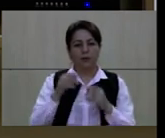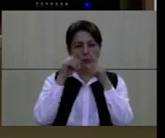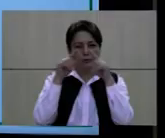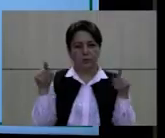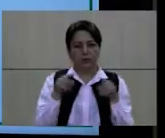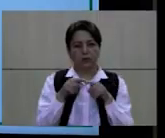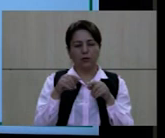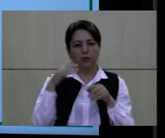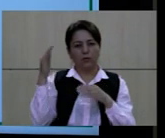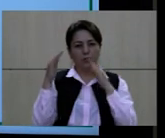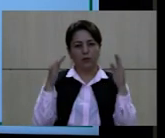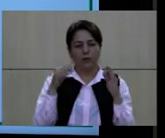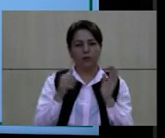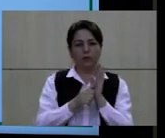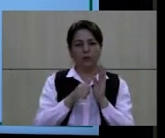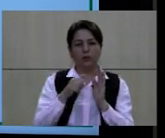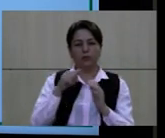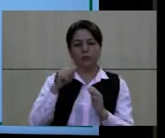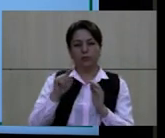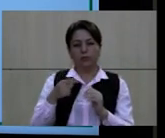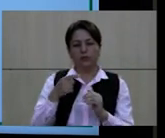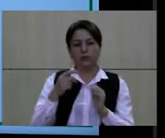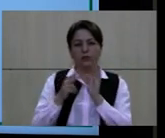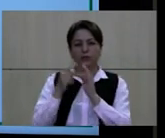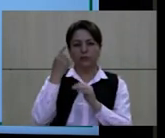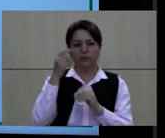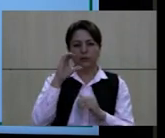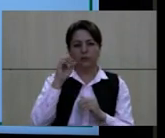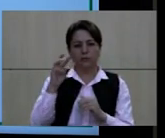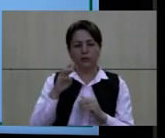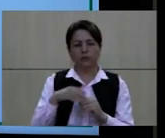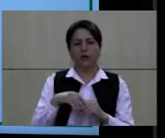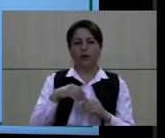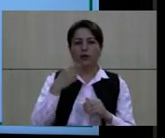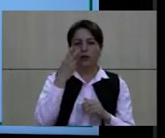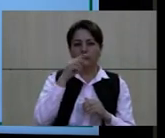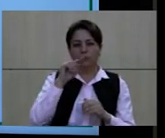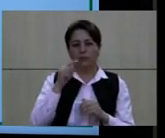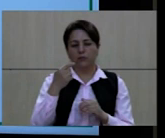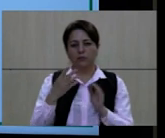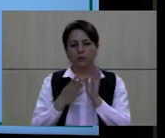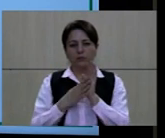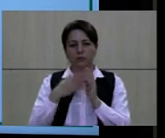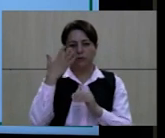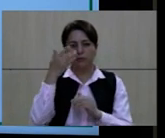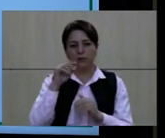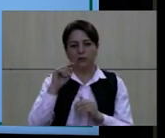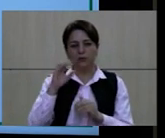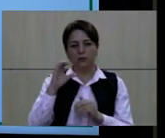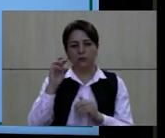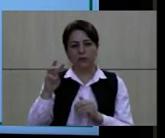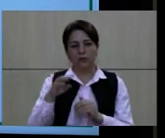Uchburchakning tomonlari 6.8 dan 1 sm, 2.9 dan 5 sm